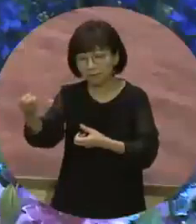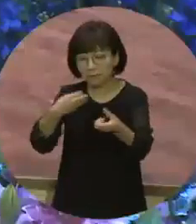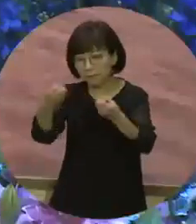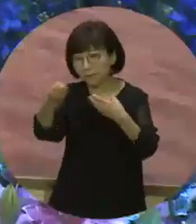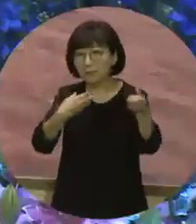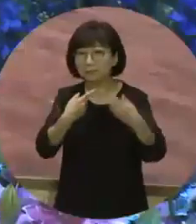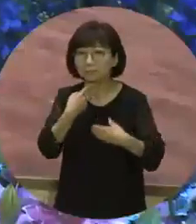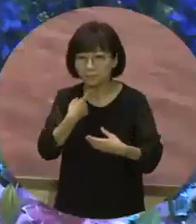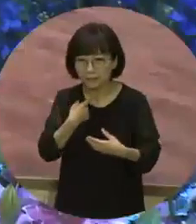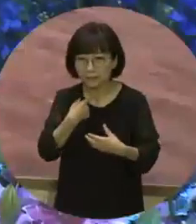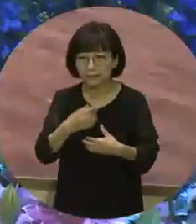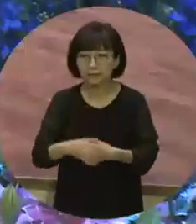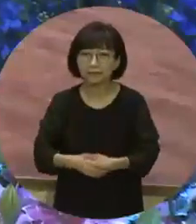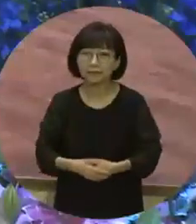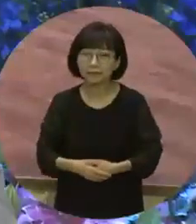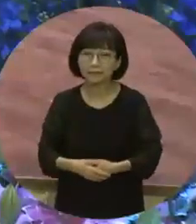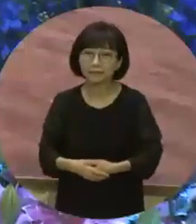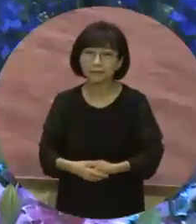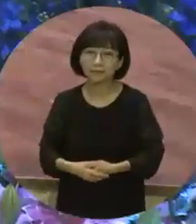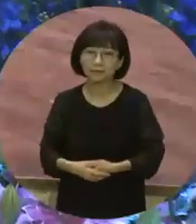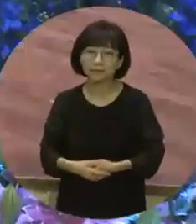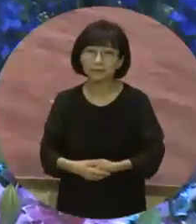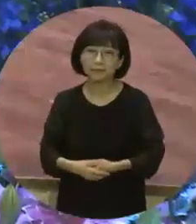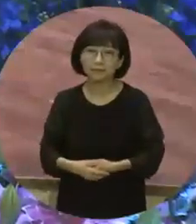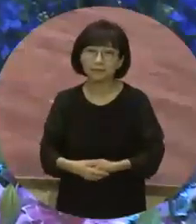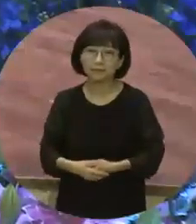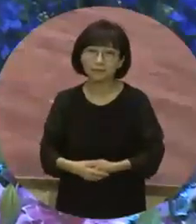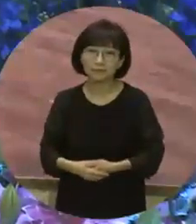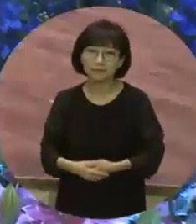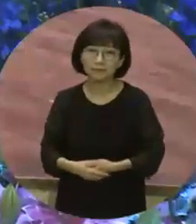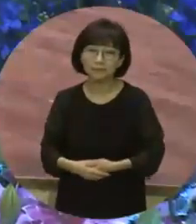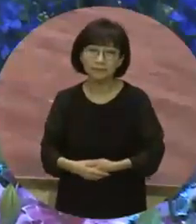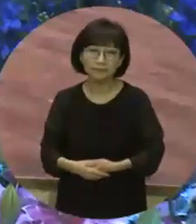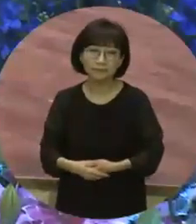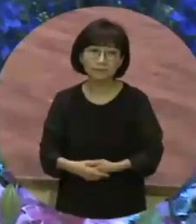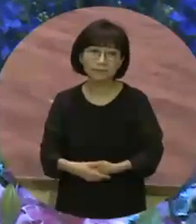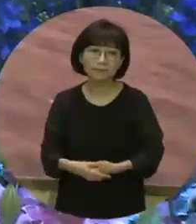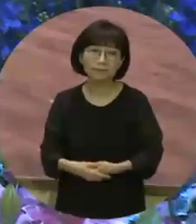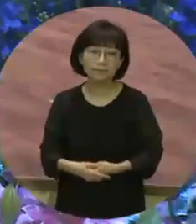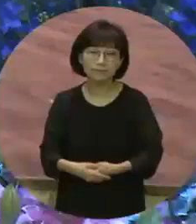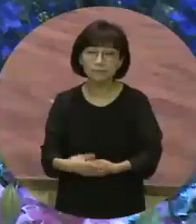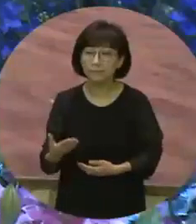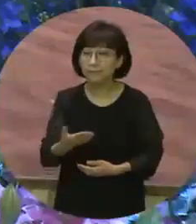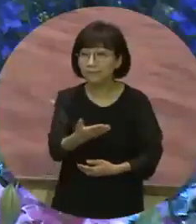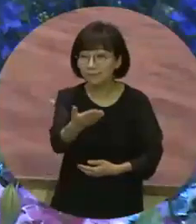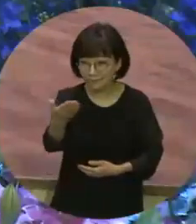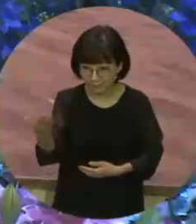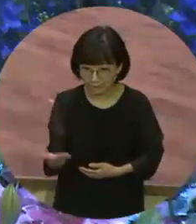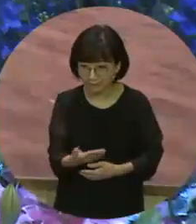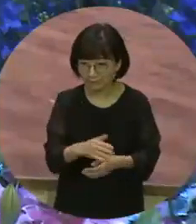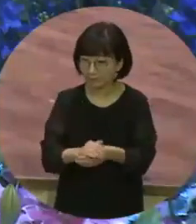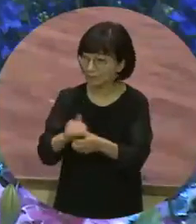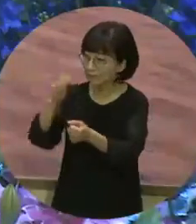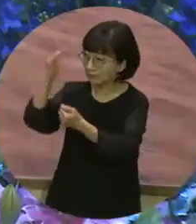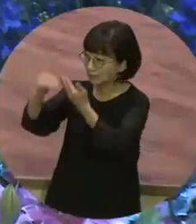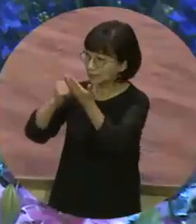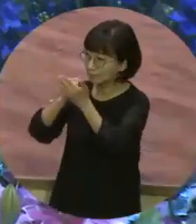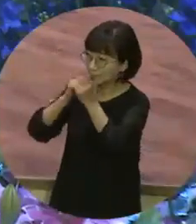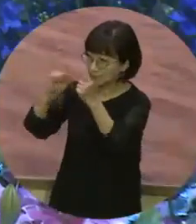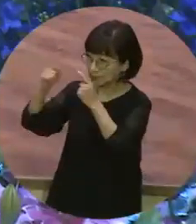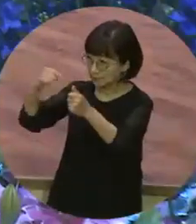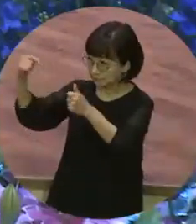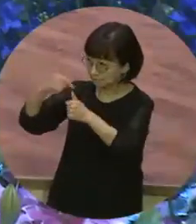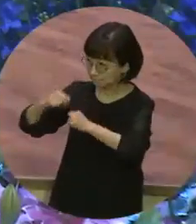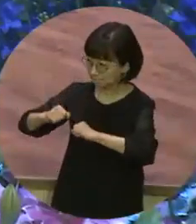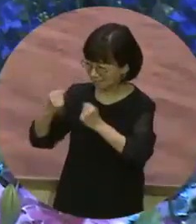인정했어요. 여러분. 자, 여러분이 한번 정말 말씀에 순종을 해서 끝으로는